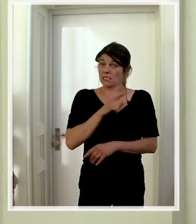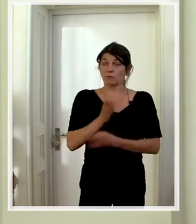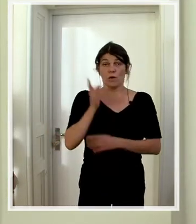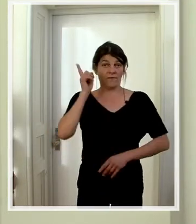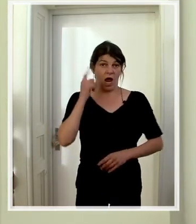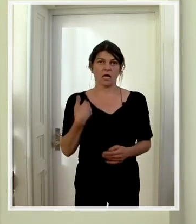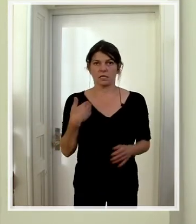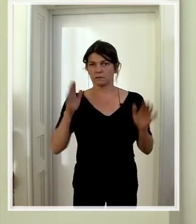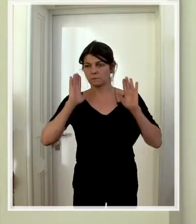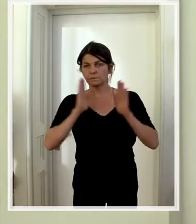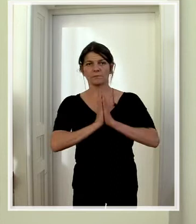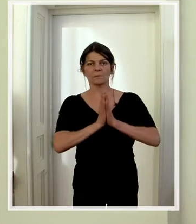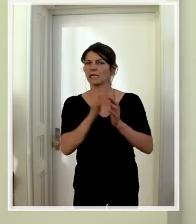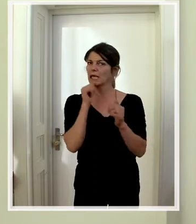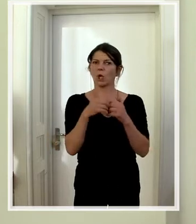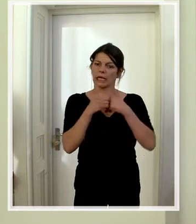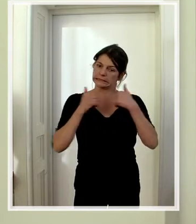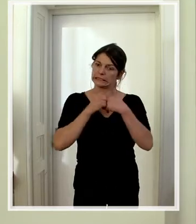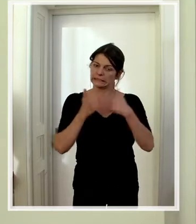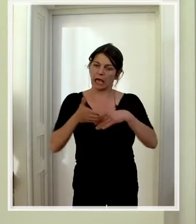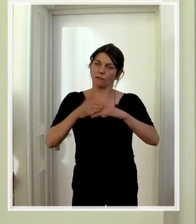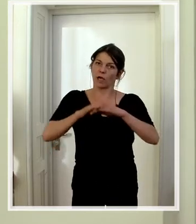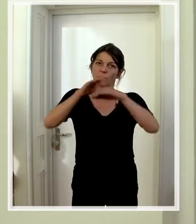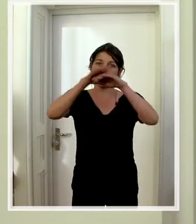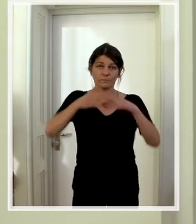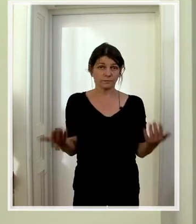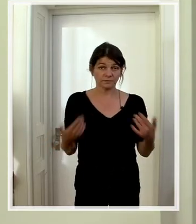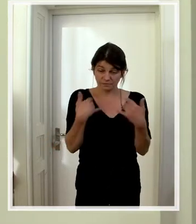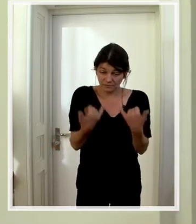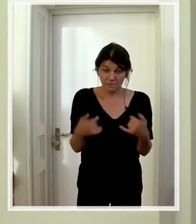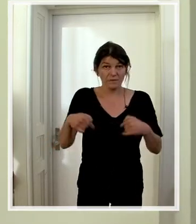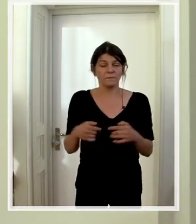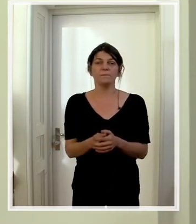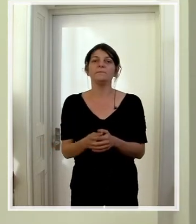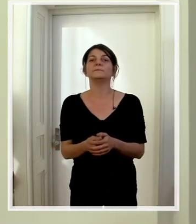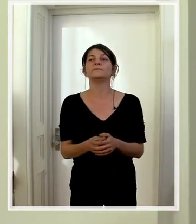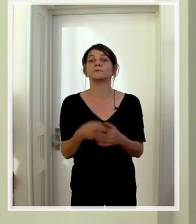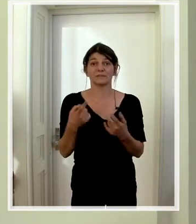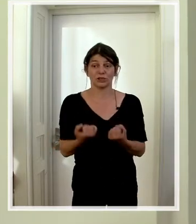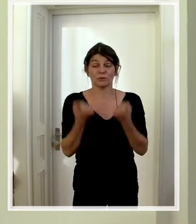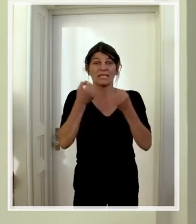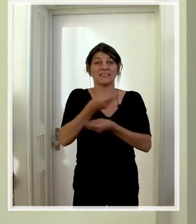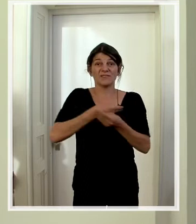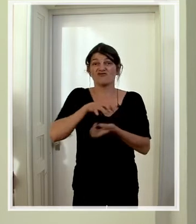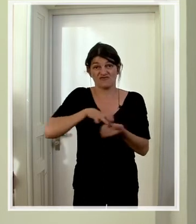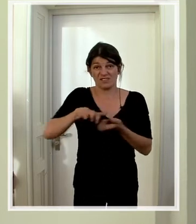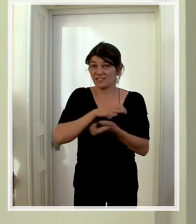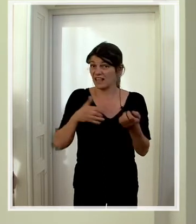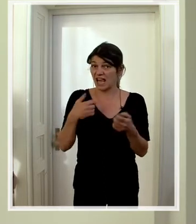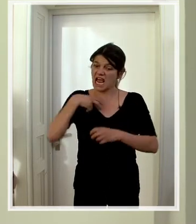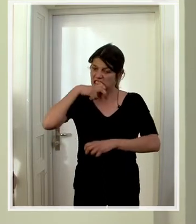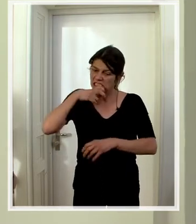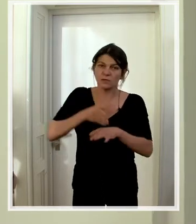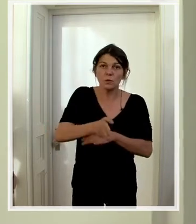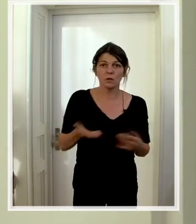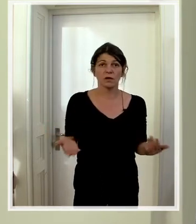einfach irgendwelche Extrapolationen zu machen, weil wir haben jetzt gerade mal die schwerste Wirtschaftskrise, die wir durchmachen. Und